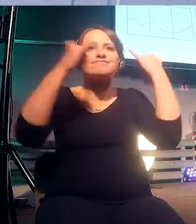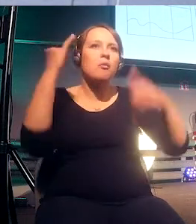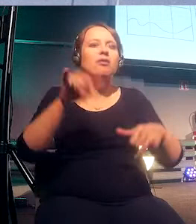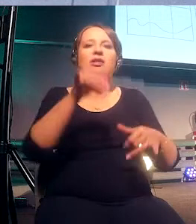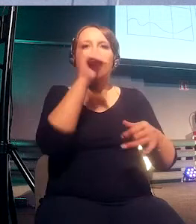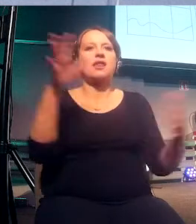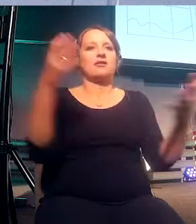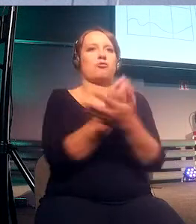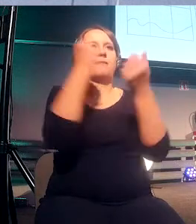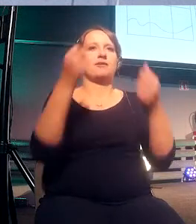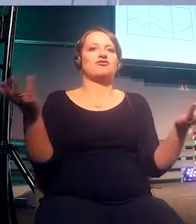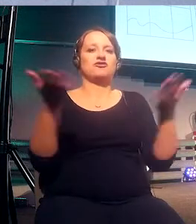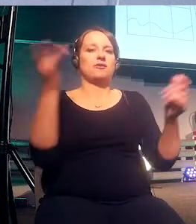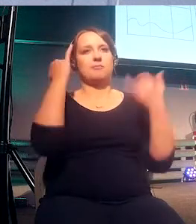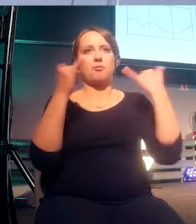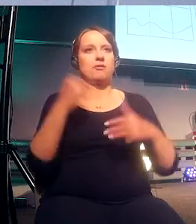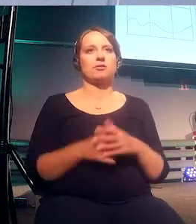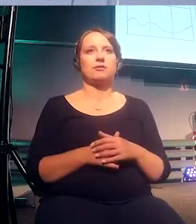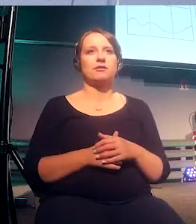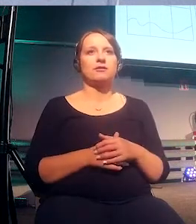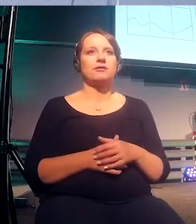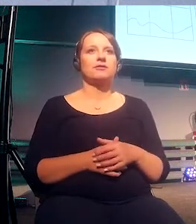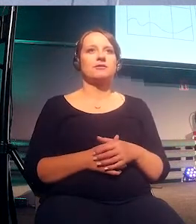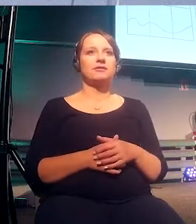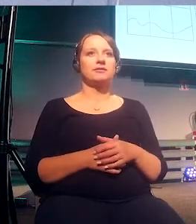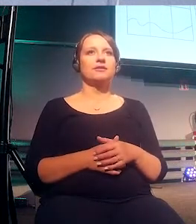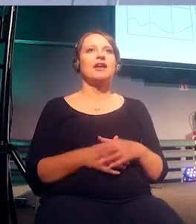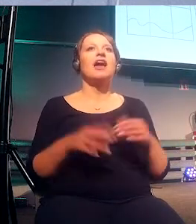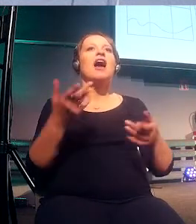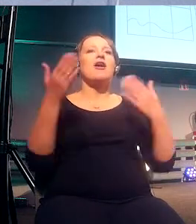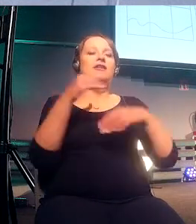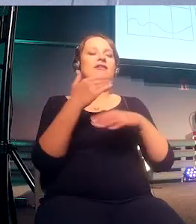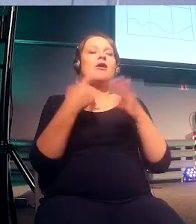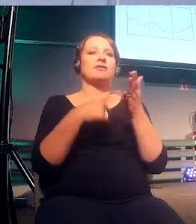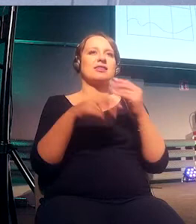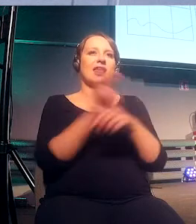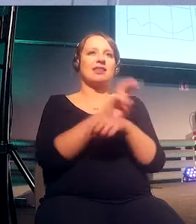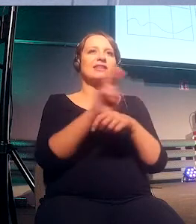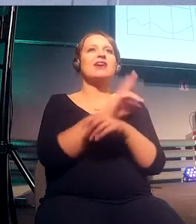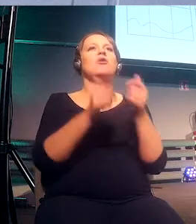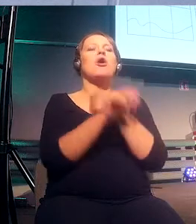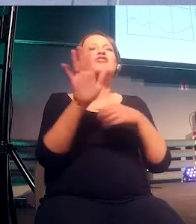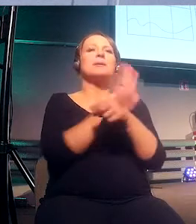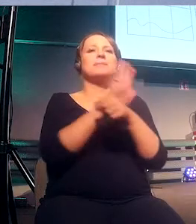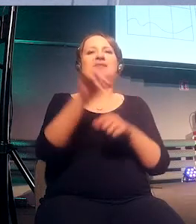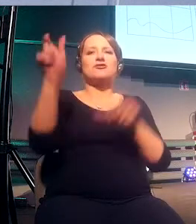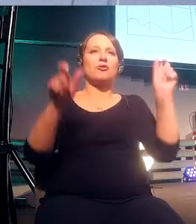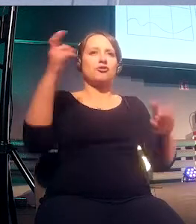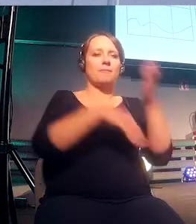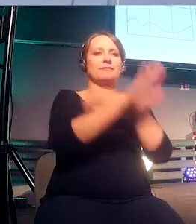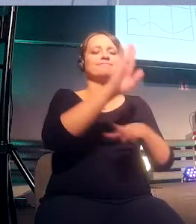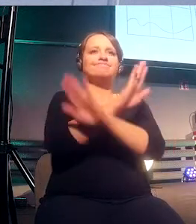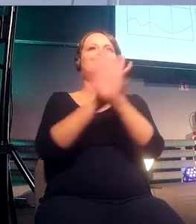rzecz, już ostatnia z tych technik, jest taka, żeby angażować przedstawicieli biznesu i